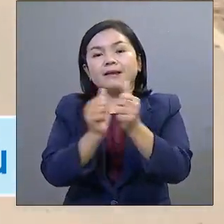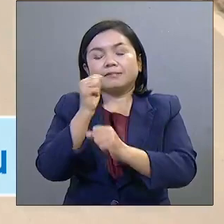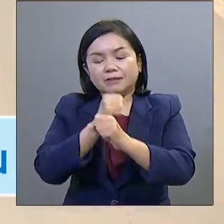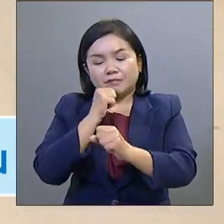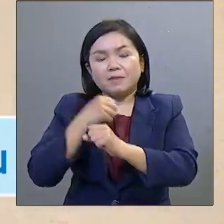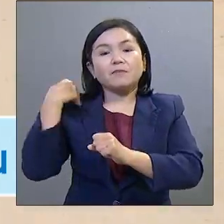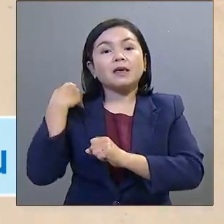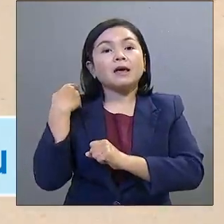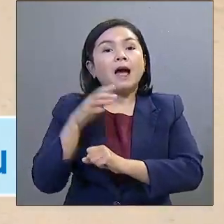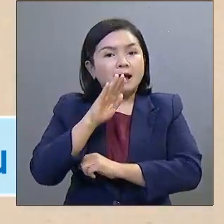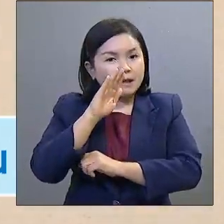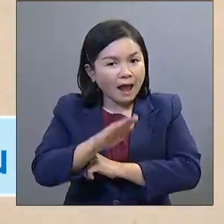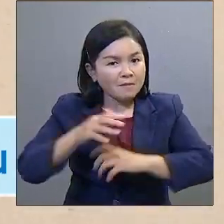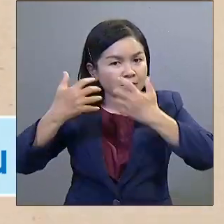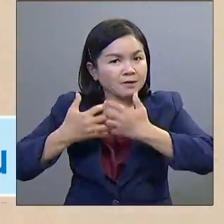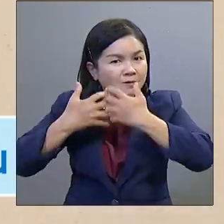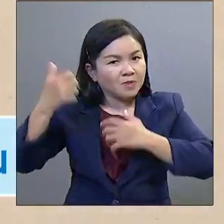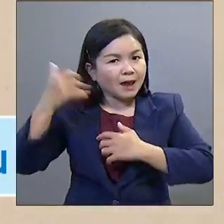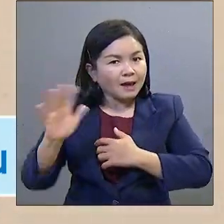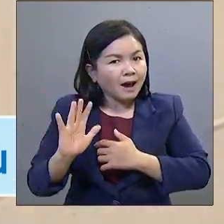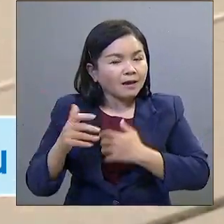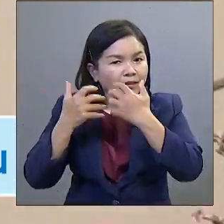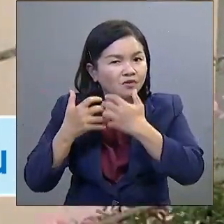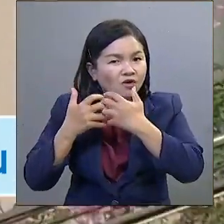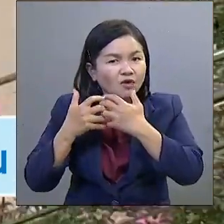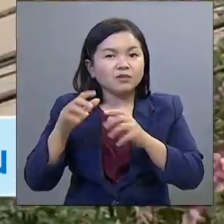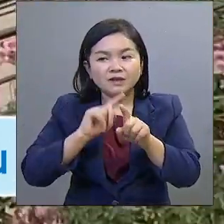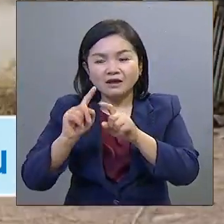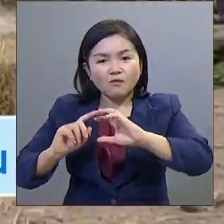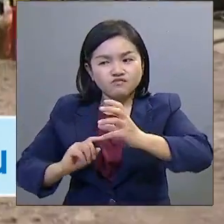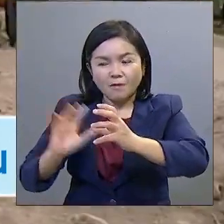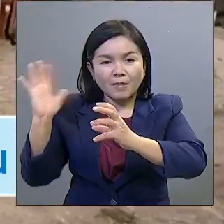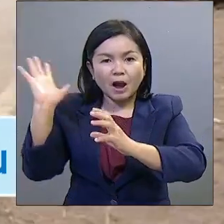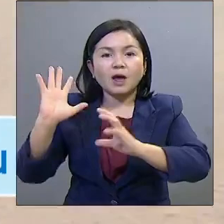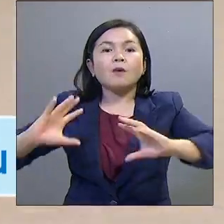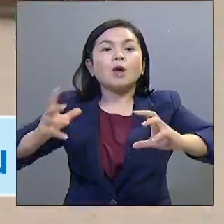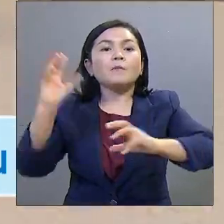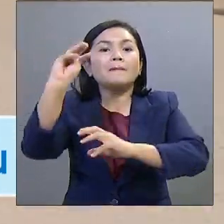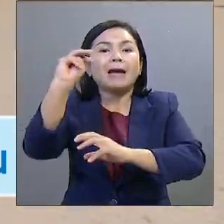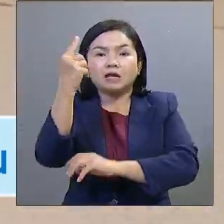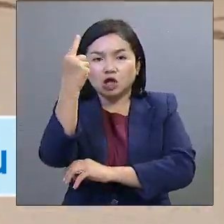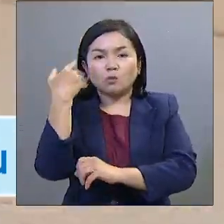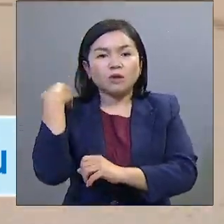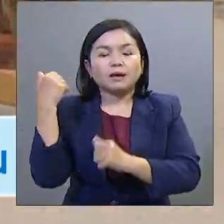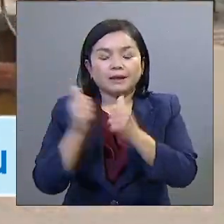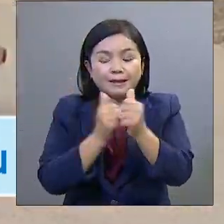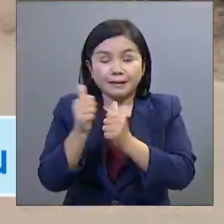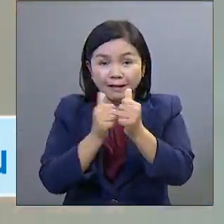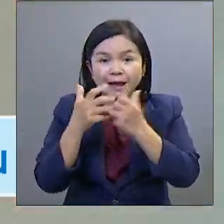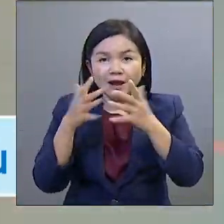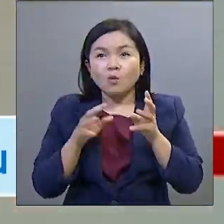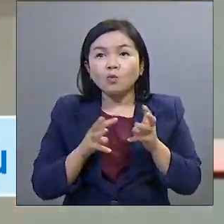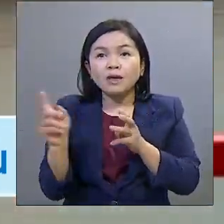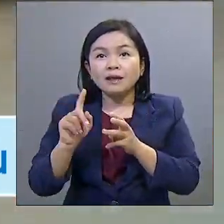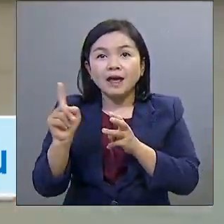มีกฎว่าห้ามใช้เครื่องยนต์กลไกมอเตอร์หรือลูกปืนใดๆได้นอกจากไม้เท่านั้นรวมถึงความสามารถในการบังคับรถบน